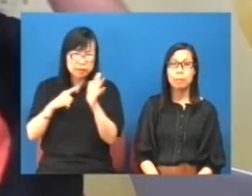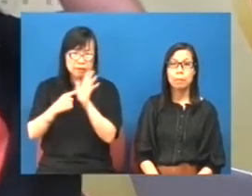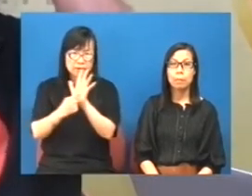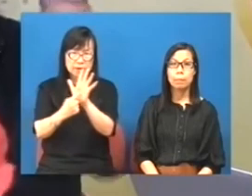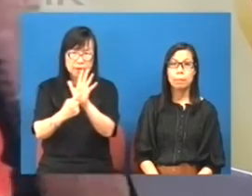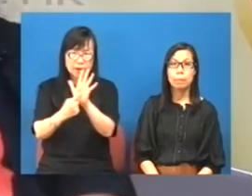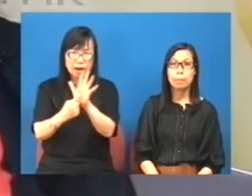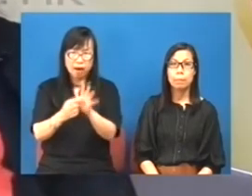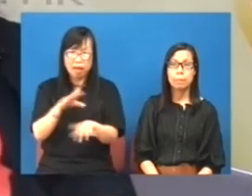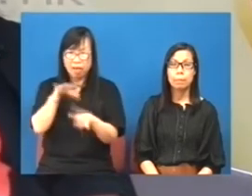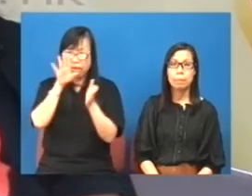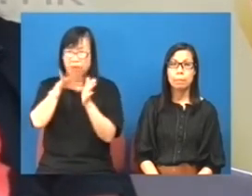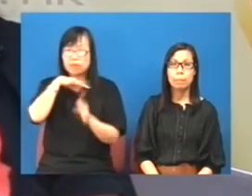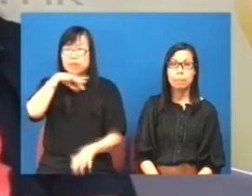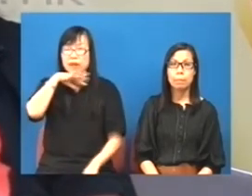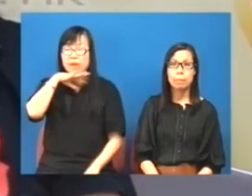謊謊 蓋謊